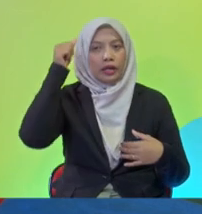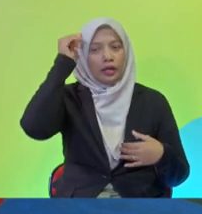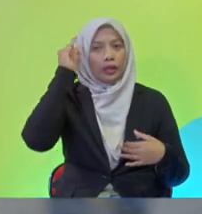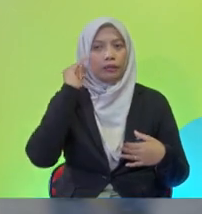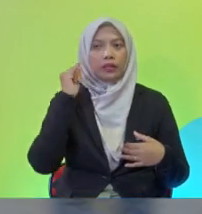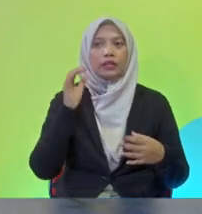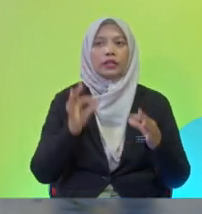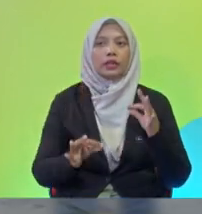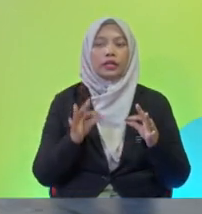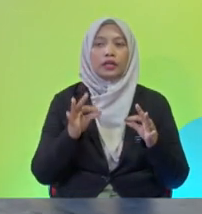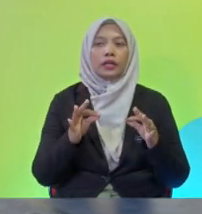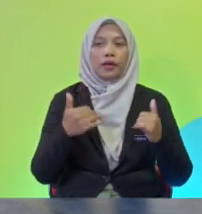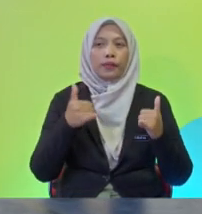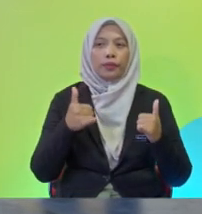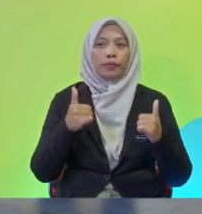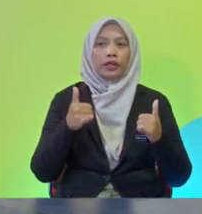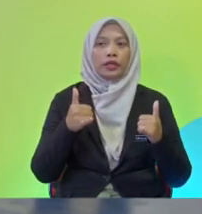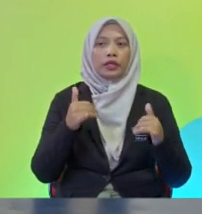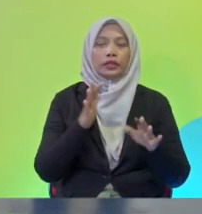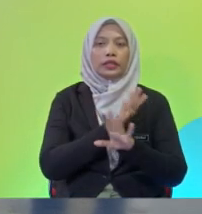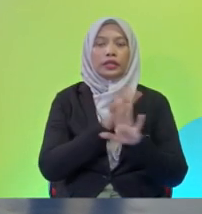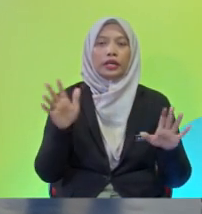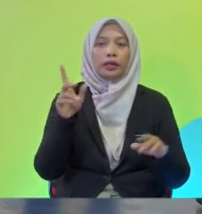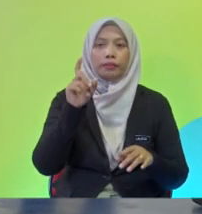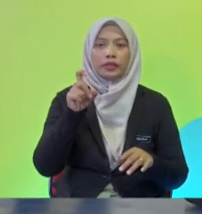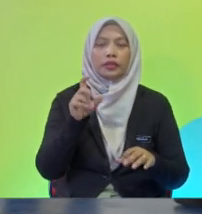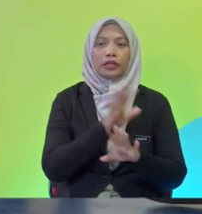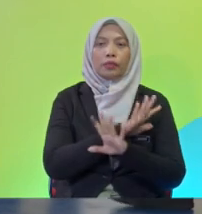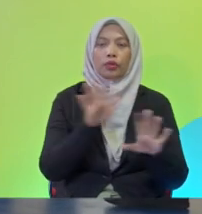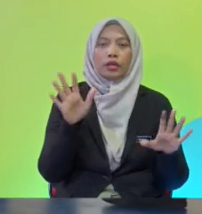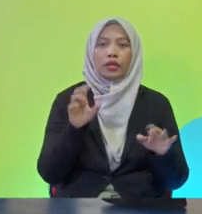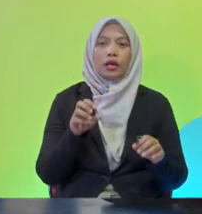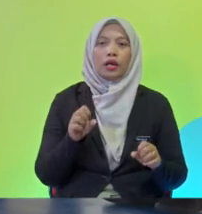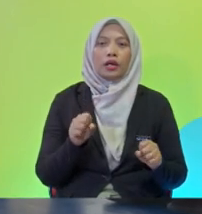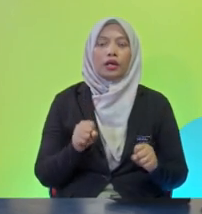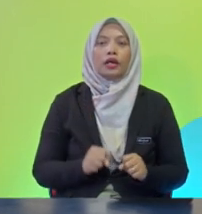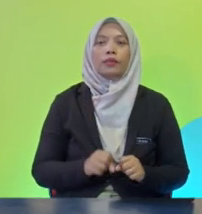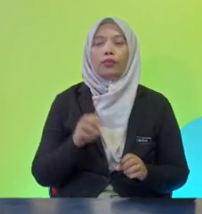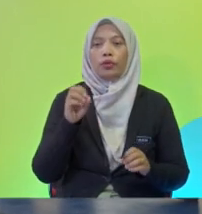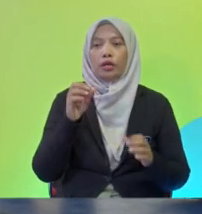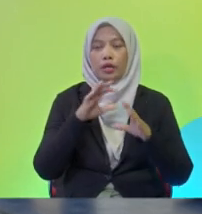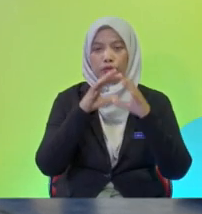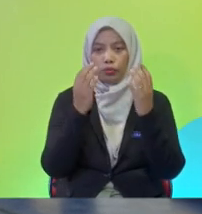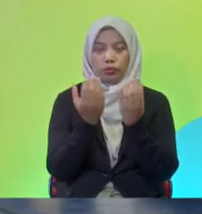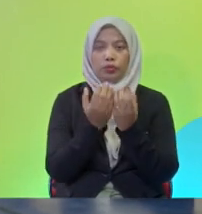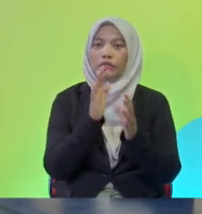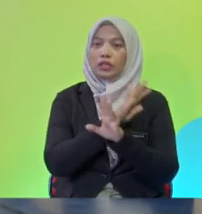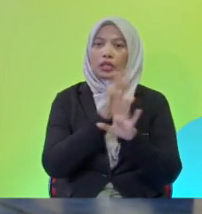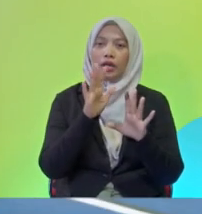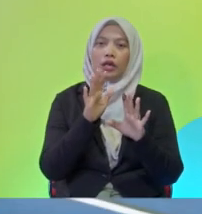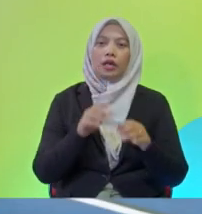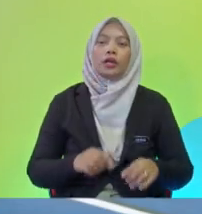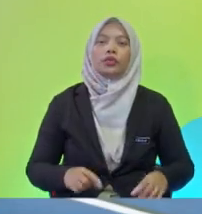itu berlaku, pemain tidak mati dan tidak boleh disingkirkan sebab bola itu tidak aktif. Okey, nanti bila Aiman dah